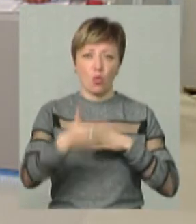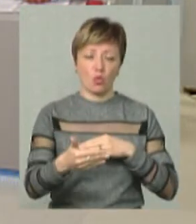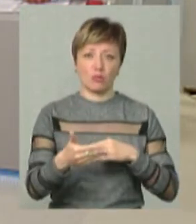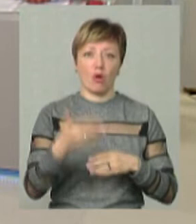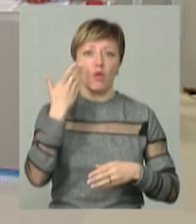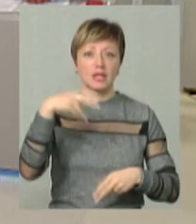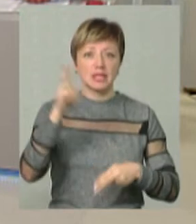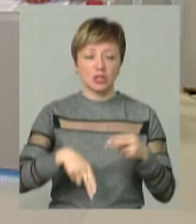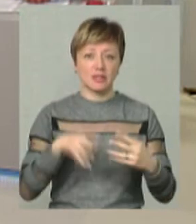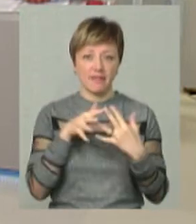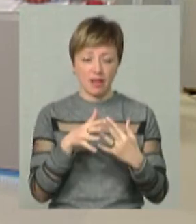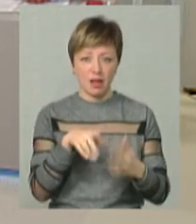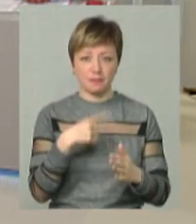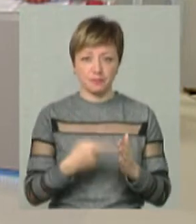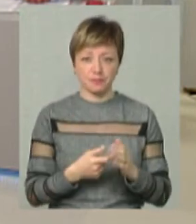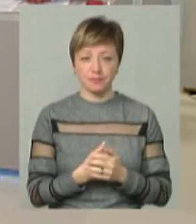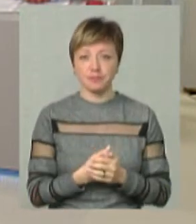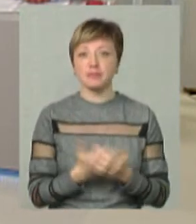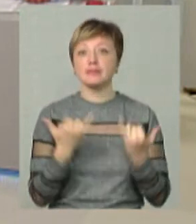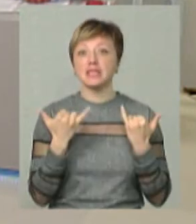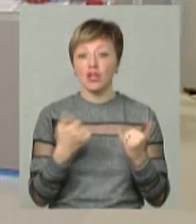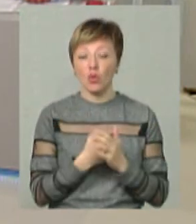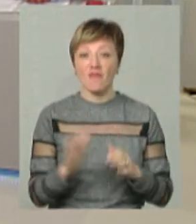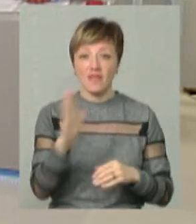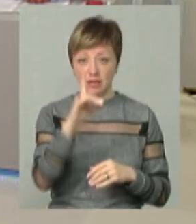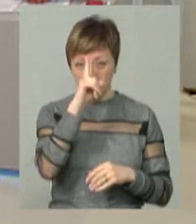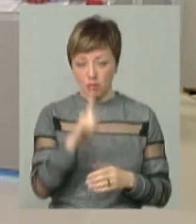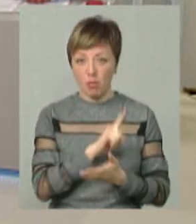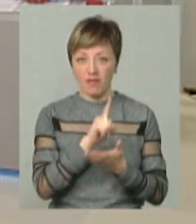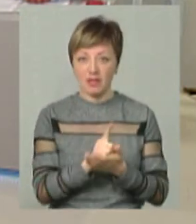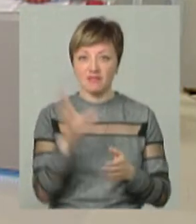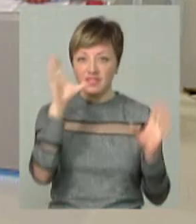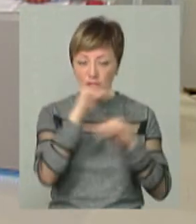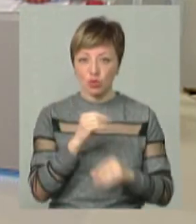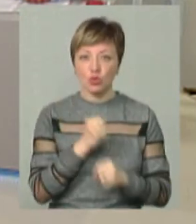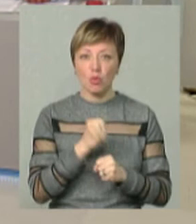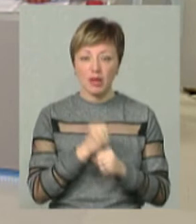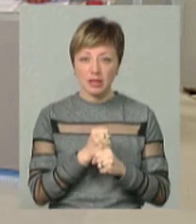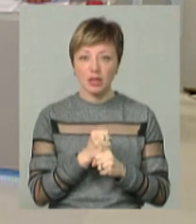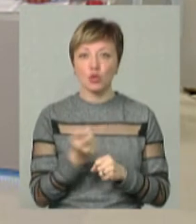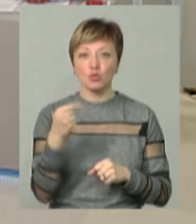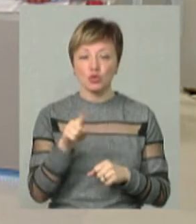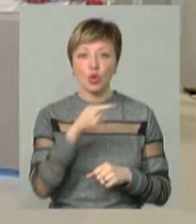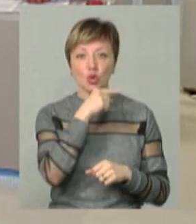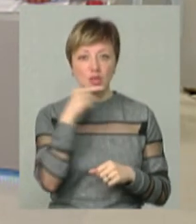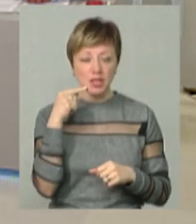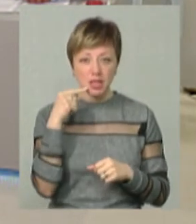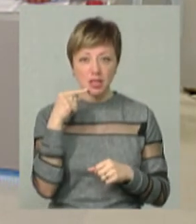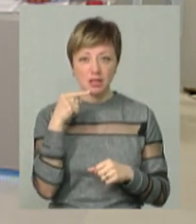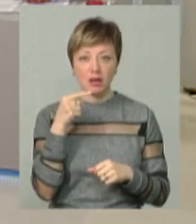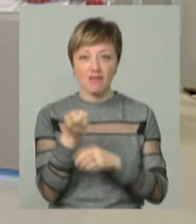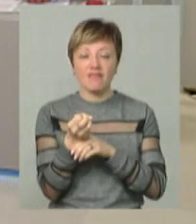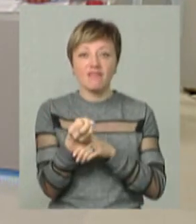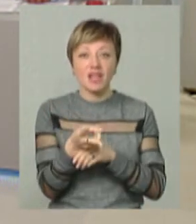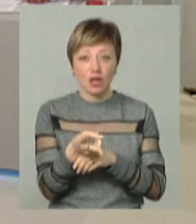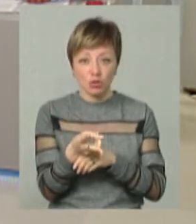коли закінчиться війна? Тому що наразі до вересня місяця ми повинні це все встигнути зробити, тому що Росію